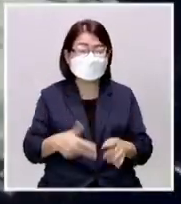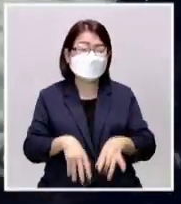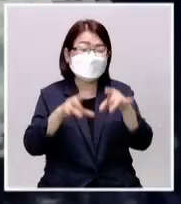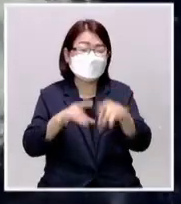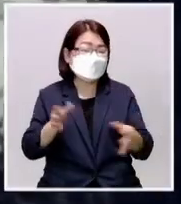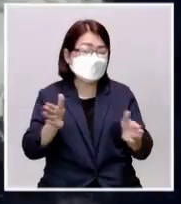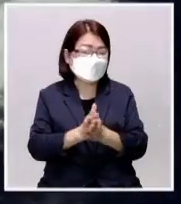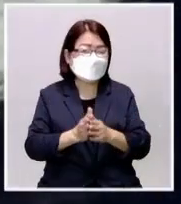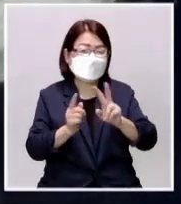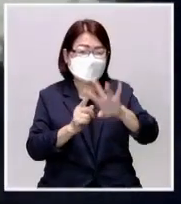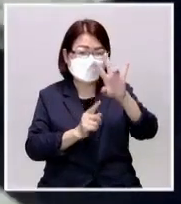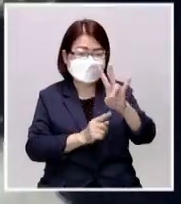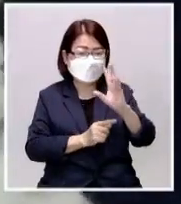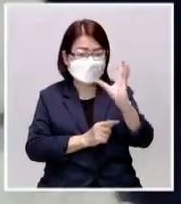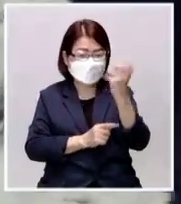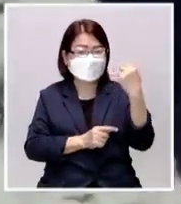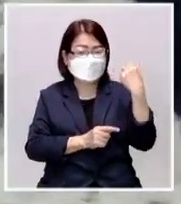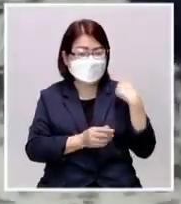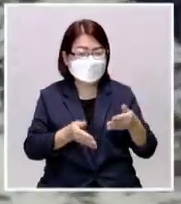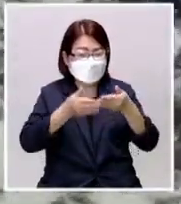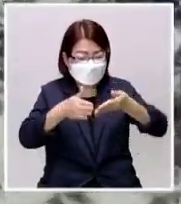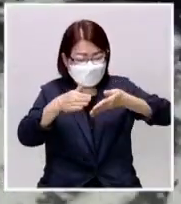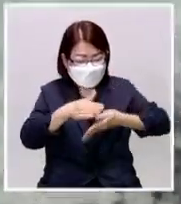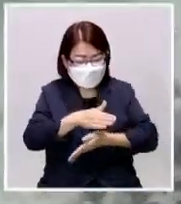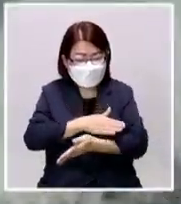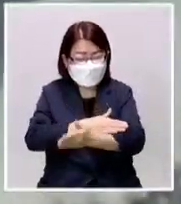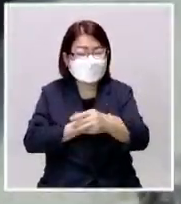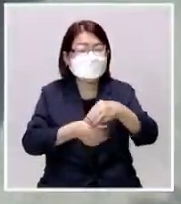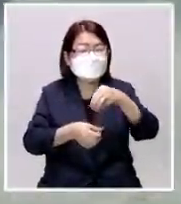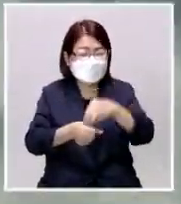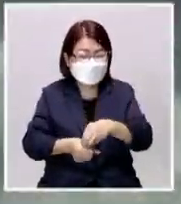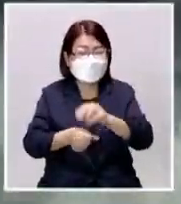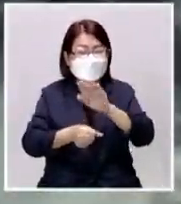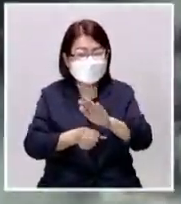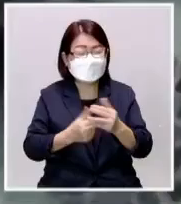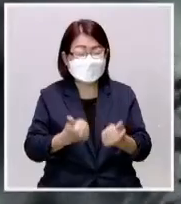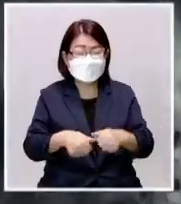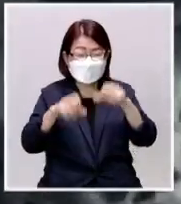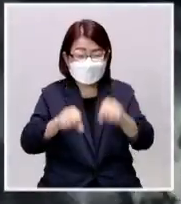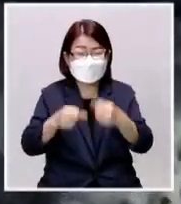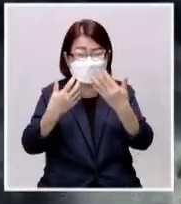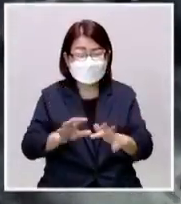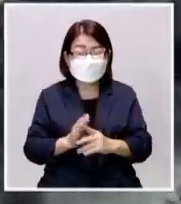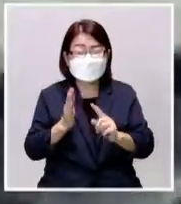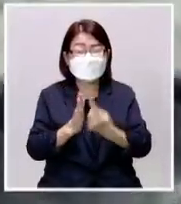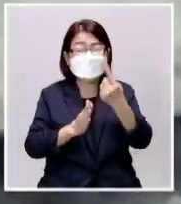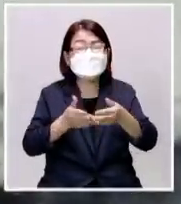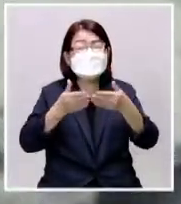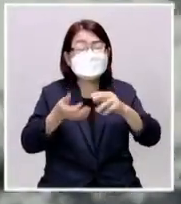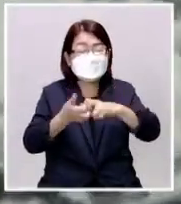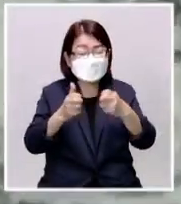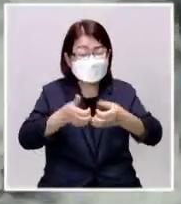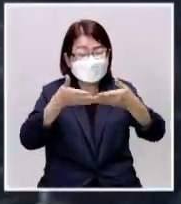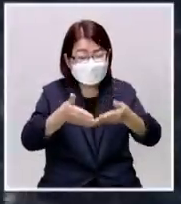ที่ 7 ของโลกที่จะมีเรืดำน้ำพลงงานอยู่เคลียรไ้ใช้งานนอกจนี้ข้ตกโรงนี้มไมได้เปแค่เรองของเรดำน้ำอย่างเดยว